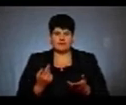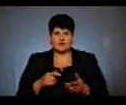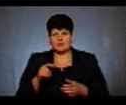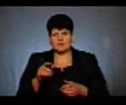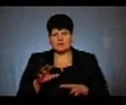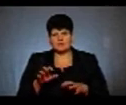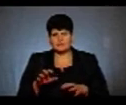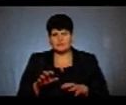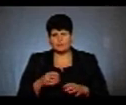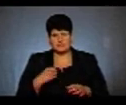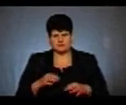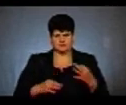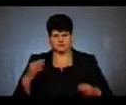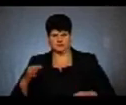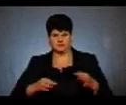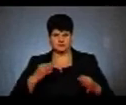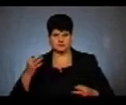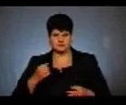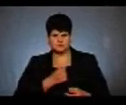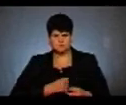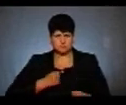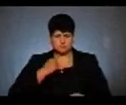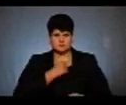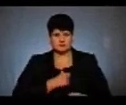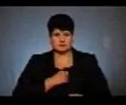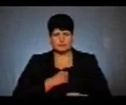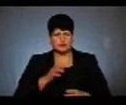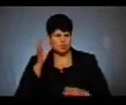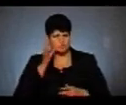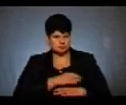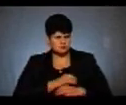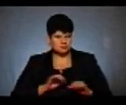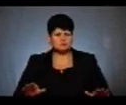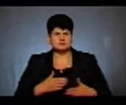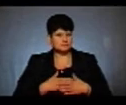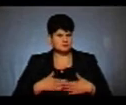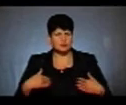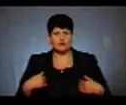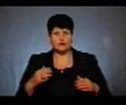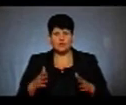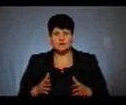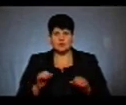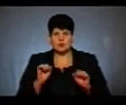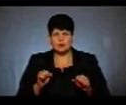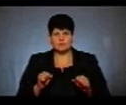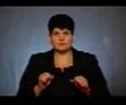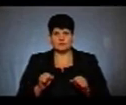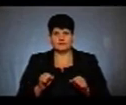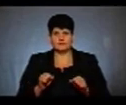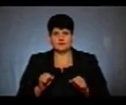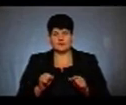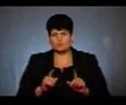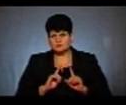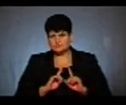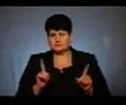правило, більш агресивною, бо може не слухати команди господаря, бо може бути навпаки не тільки агресивною, може бути більш ласковою, скажімо так,